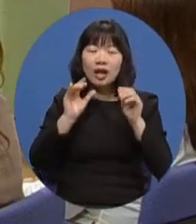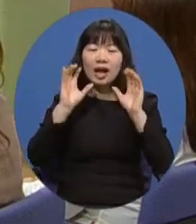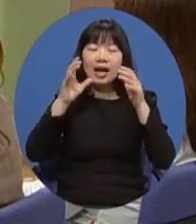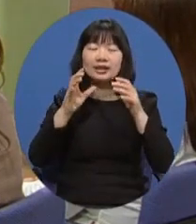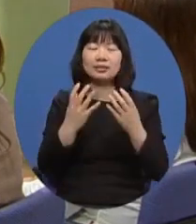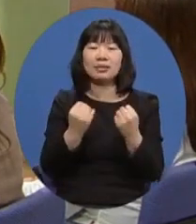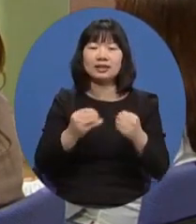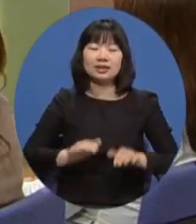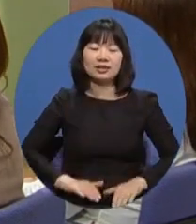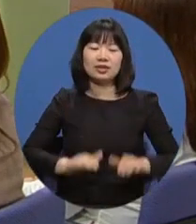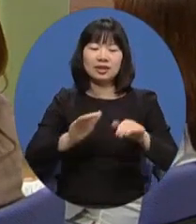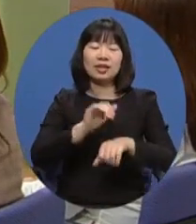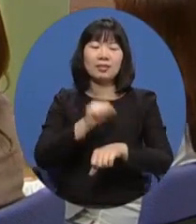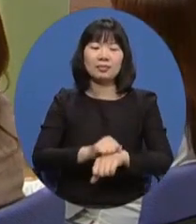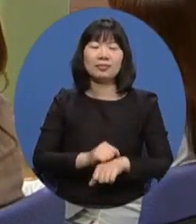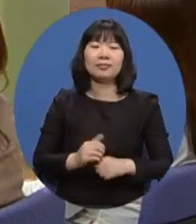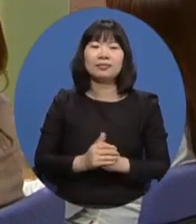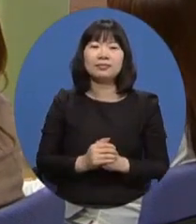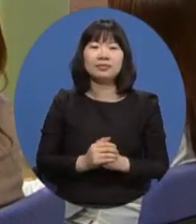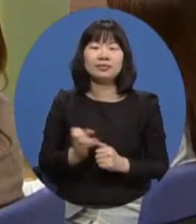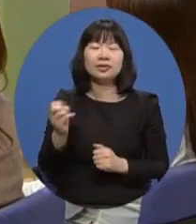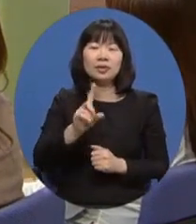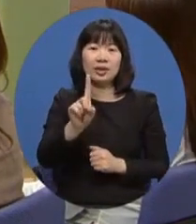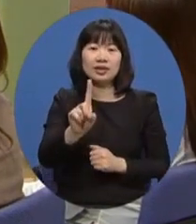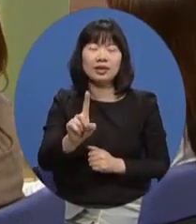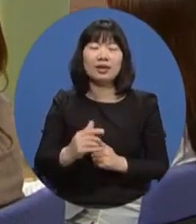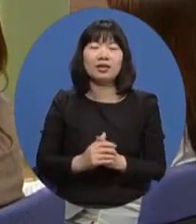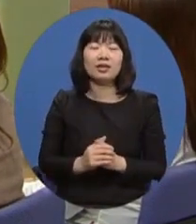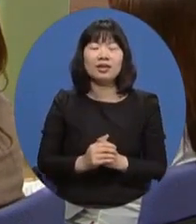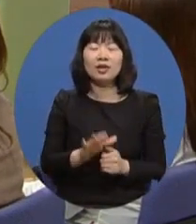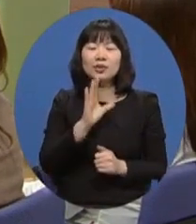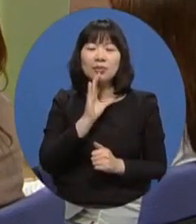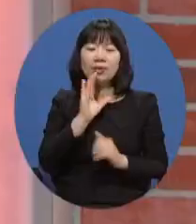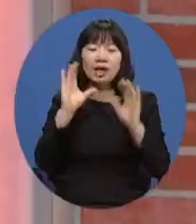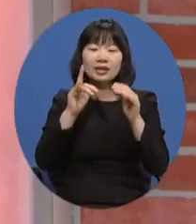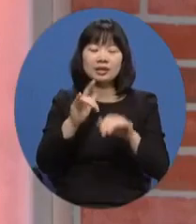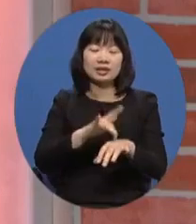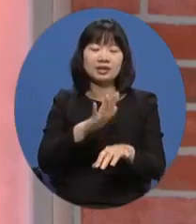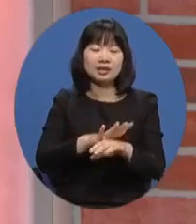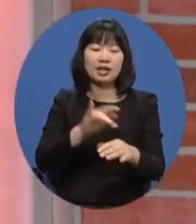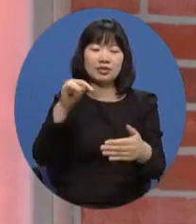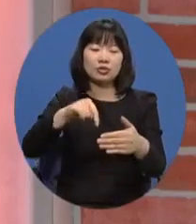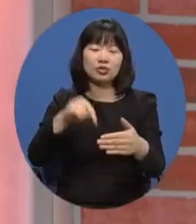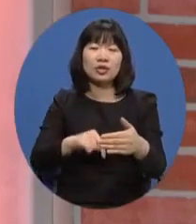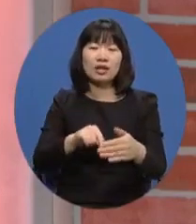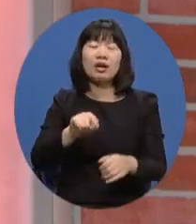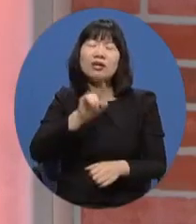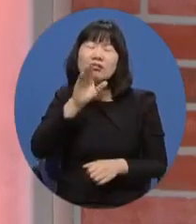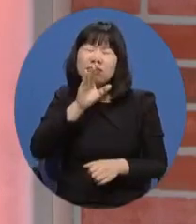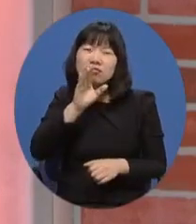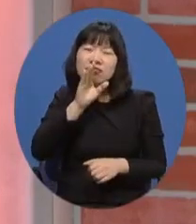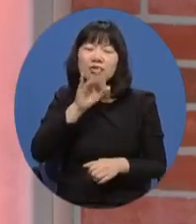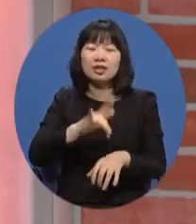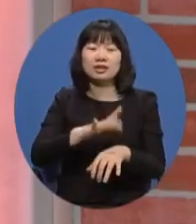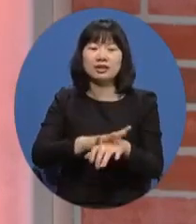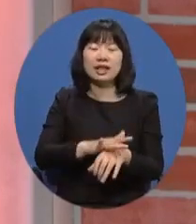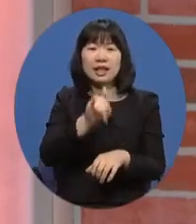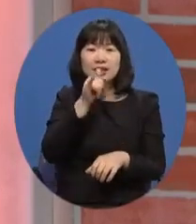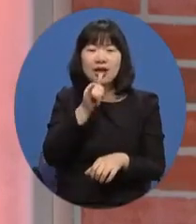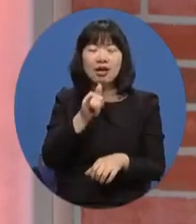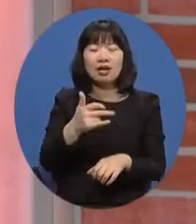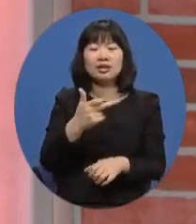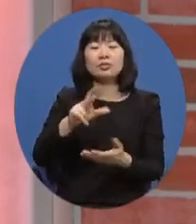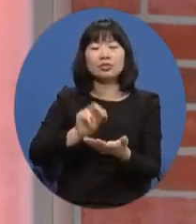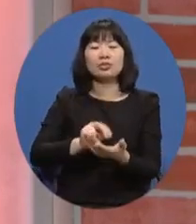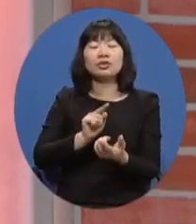많이 좋아집니다. 그다음에 또 하나는요, 정말 아이들 습관 중에 정말 습관이 들면 큰일